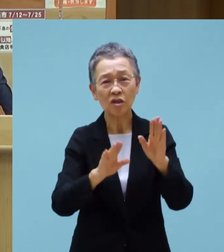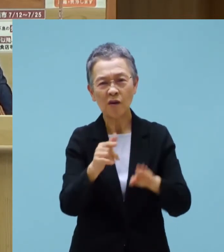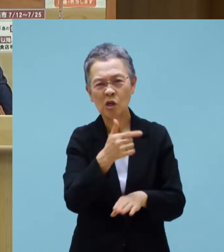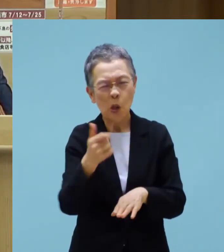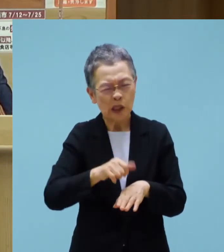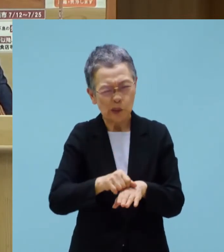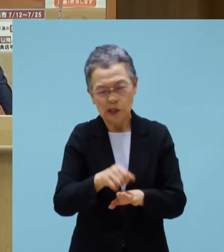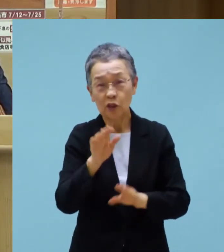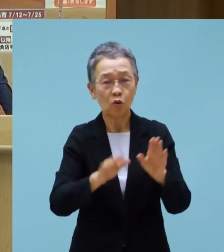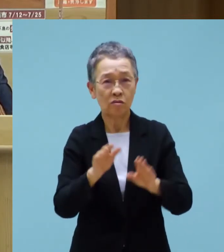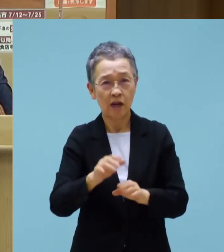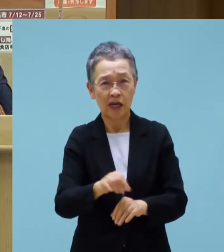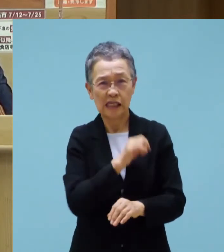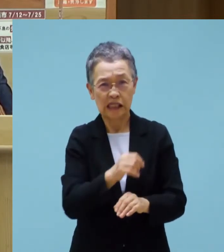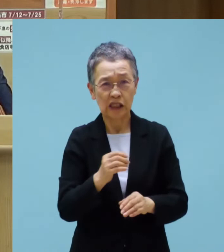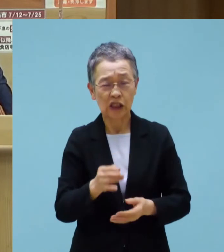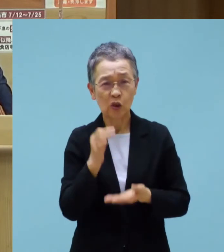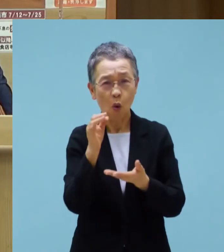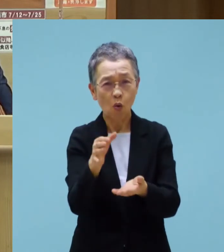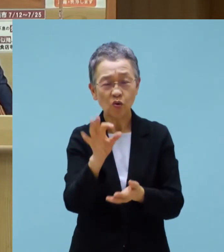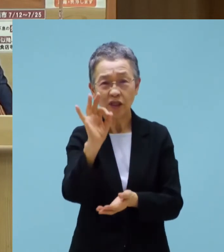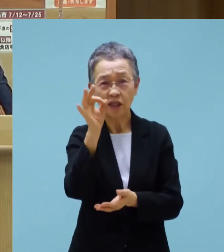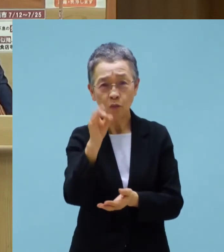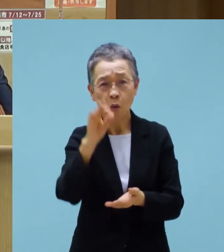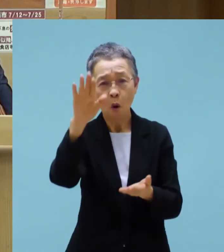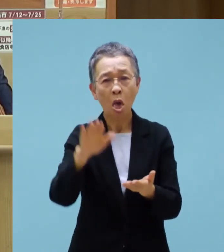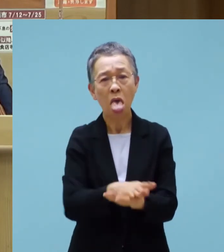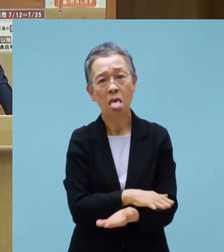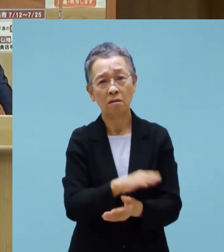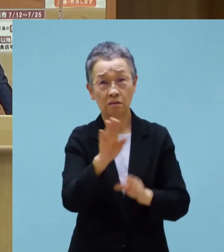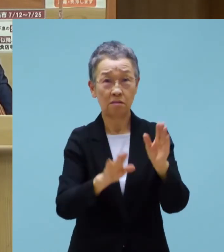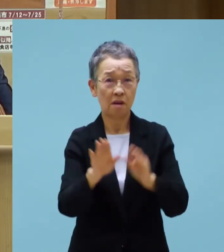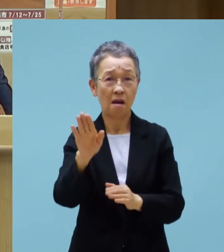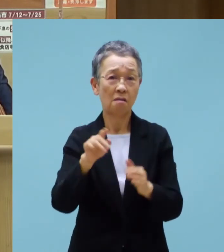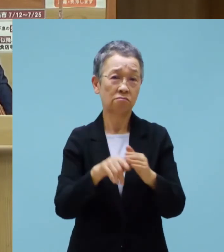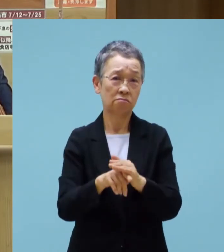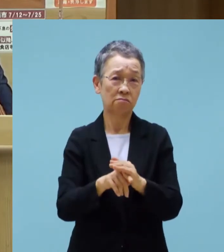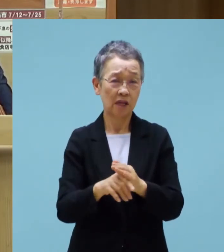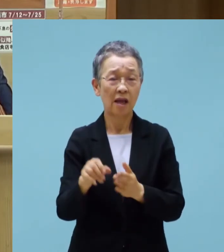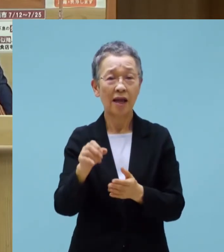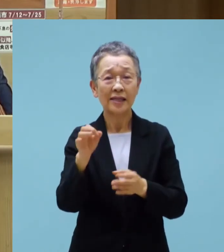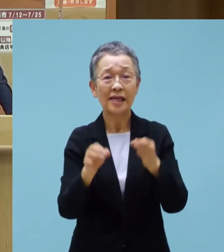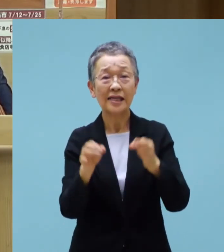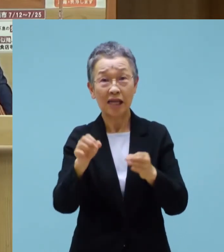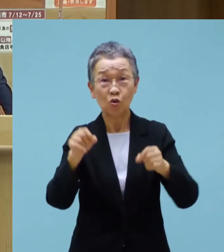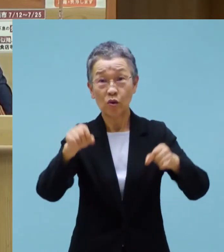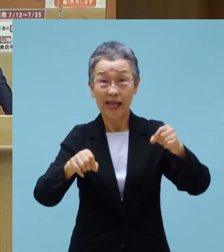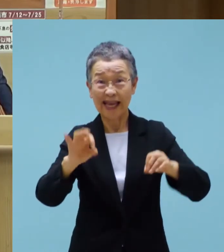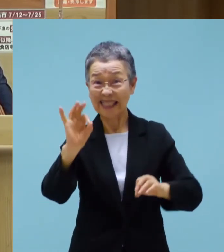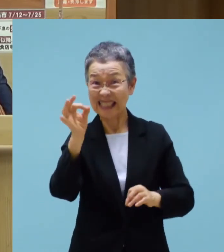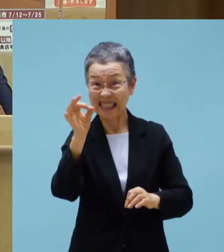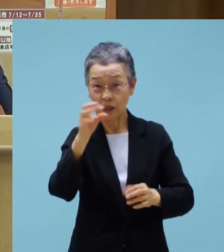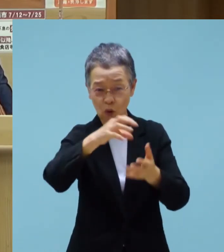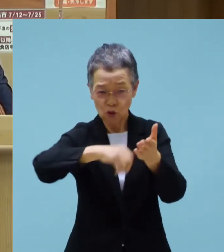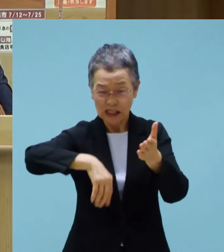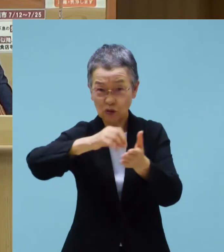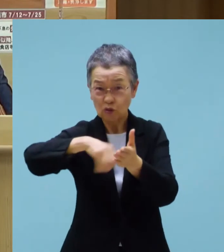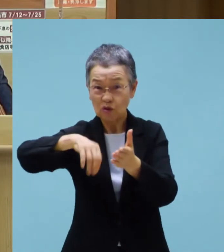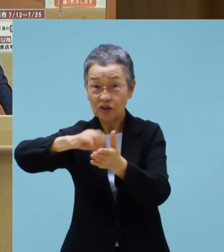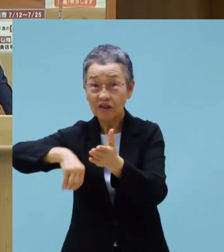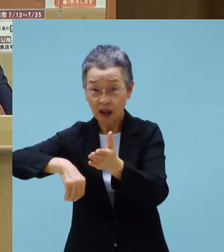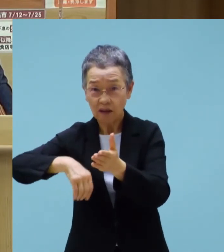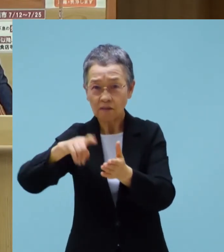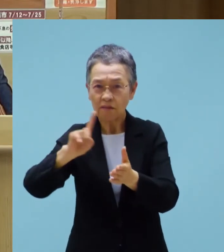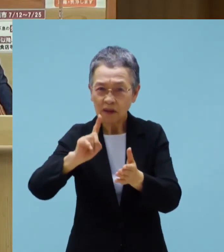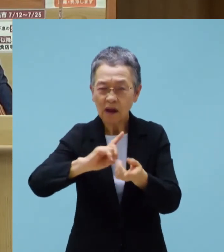臨時交付金についてももう枯渇してますし、財政調整基金を取り崩してですね、なんとか対応しているっていう